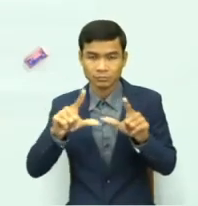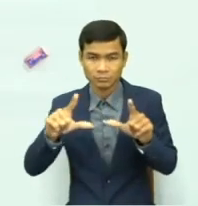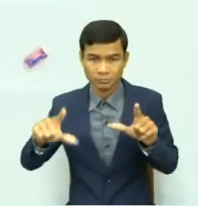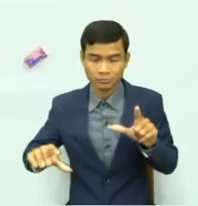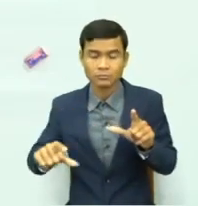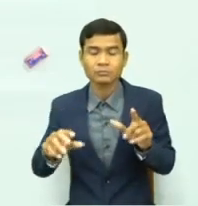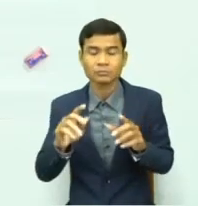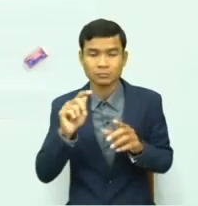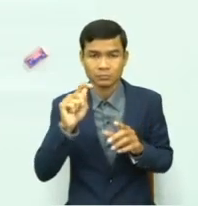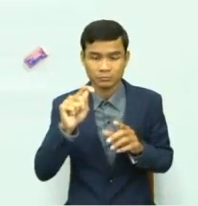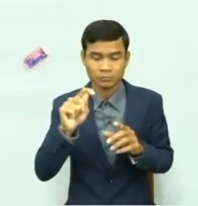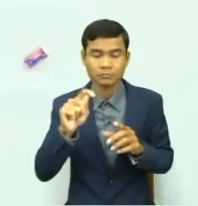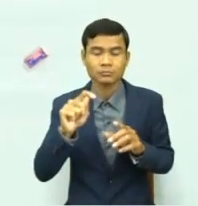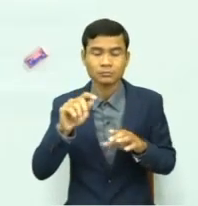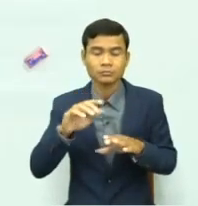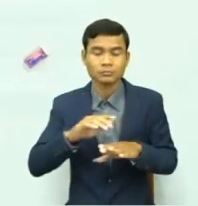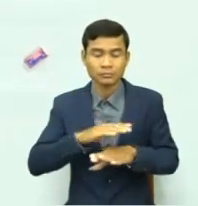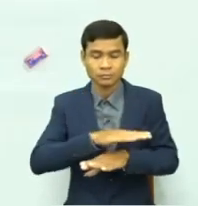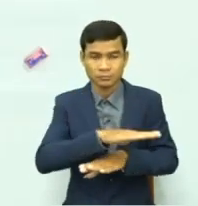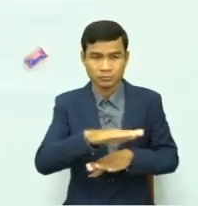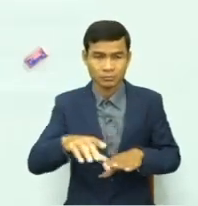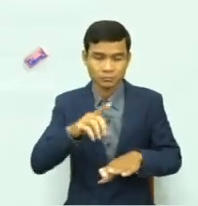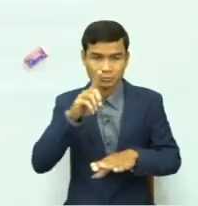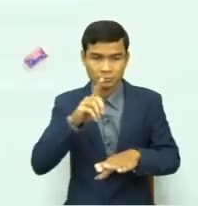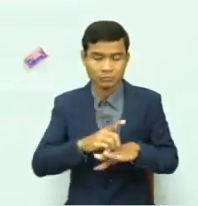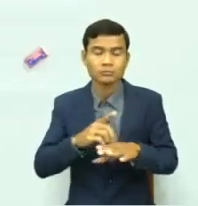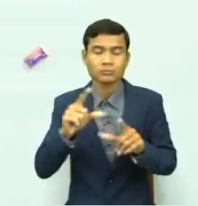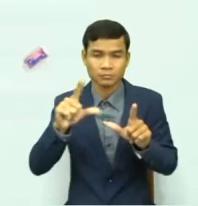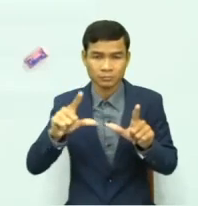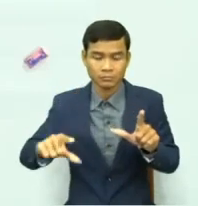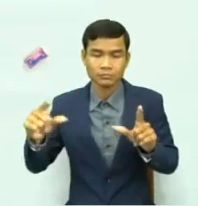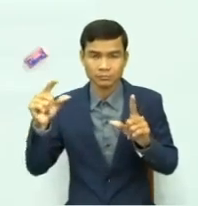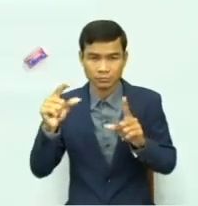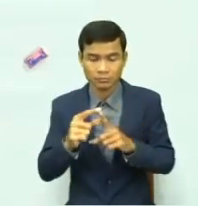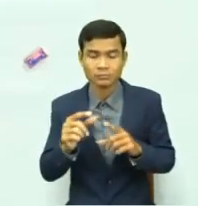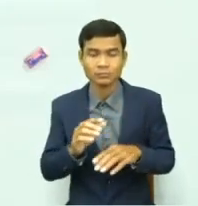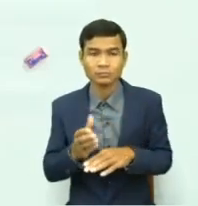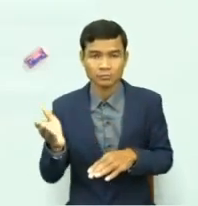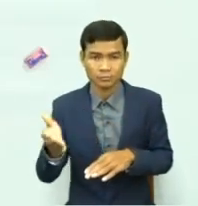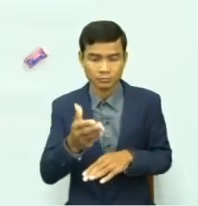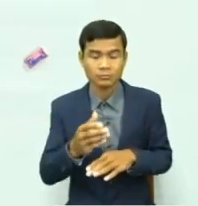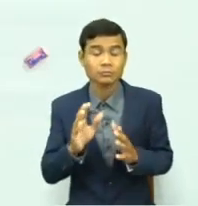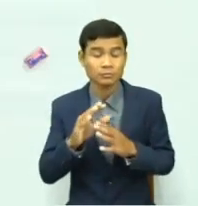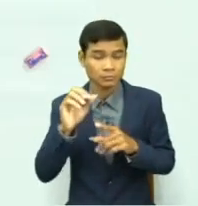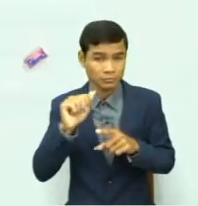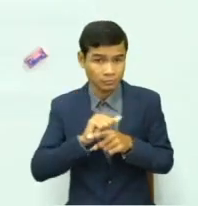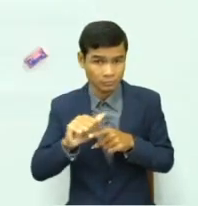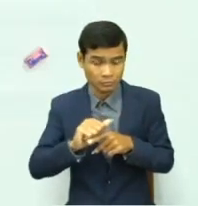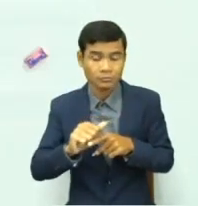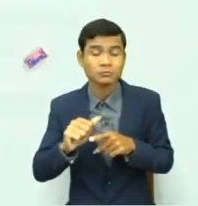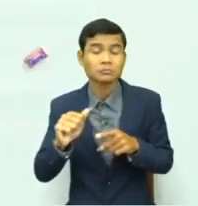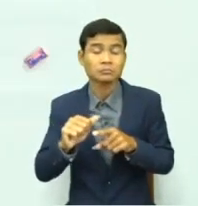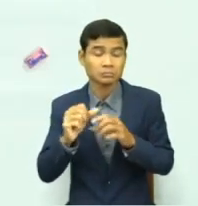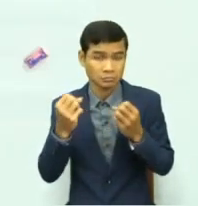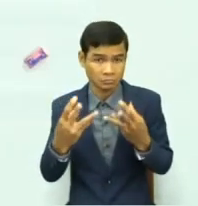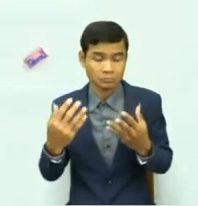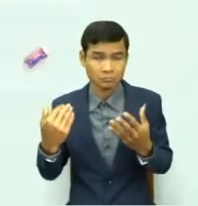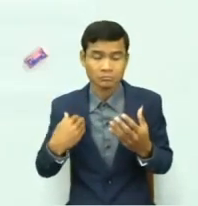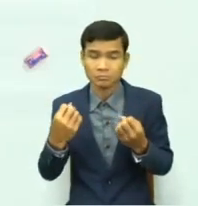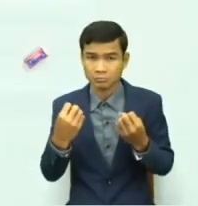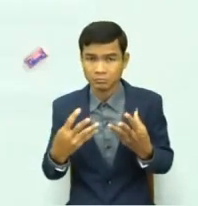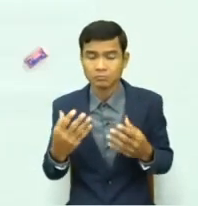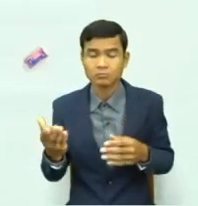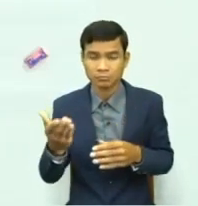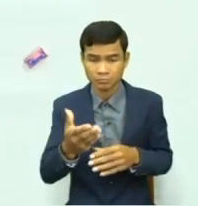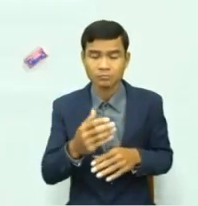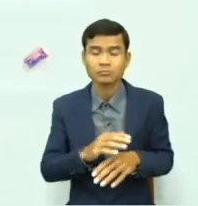thá chuốn nâng phía. Chà chấn con mơ lùm hạt ở bà dưỡng. Chà con mơ mơ lùm hạt ở bà dưỡng tặng áo miên phần màn lùm hạt tới con.